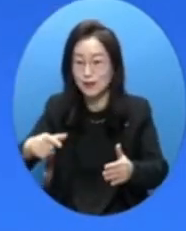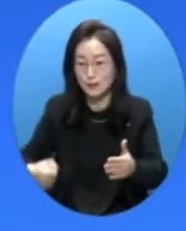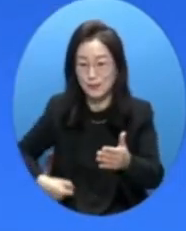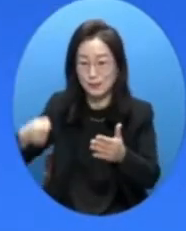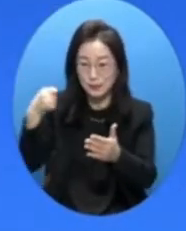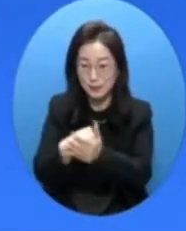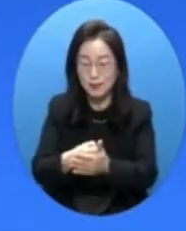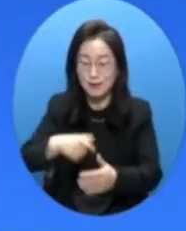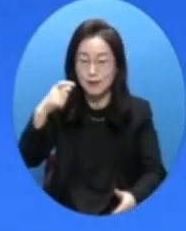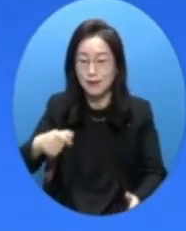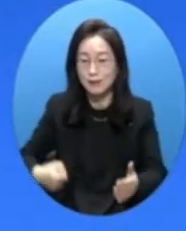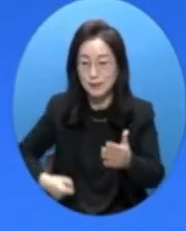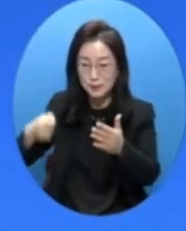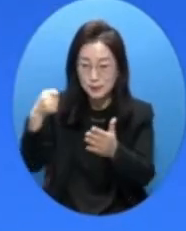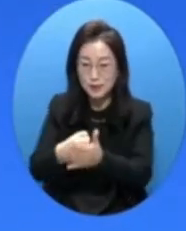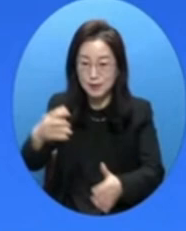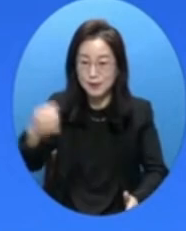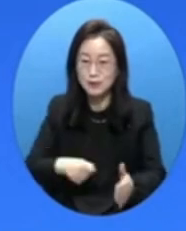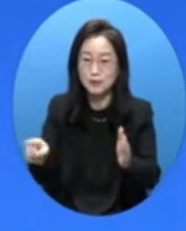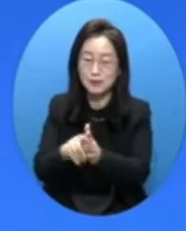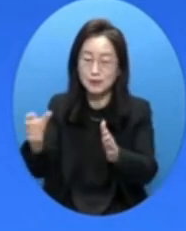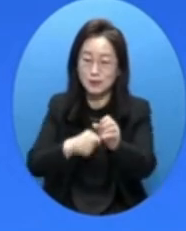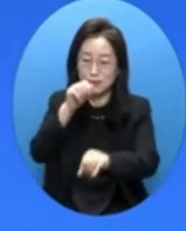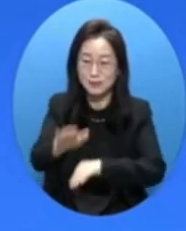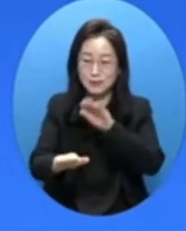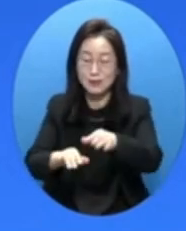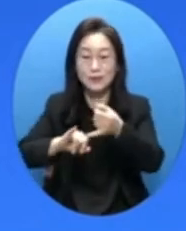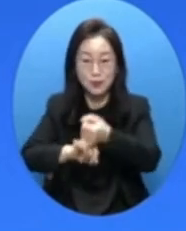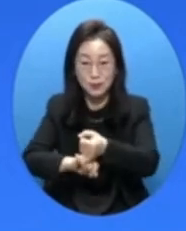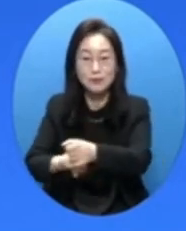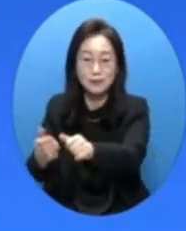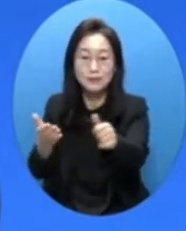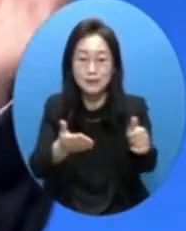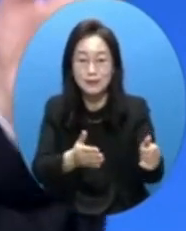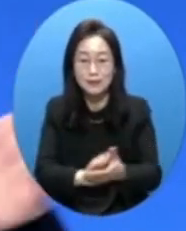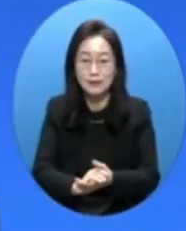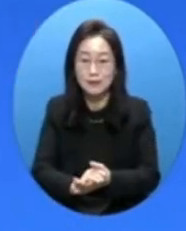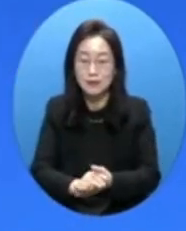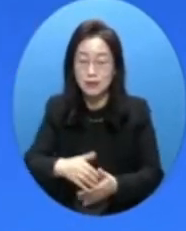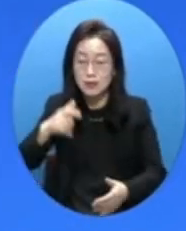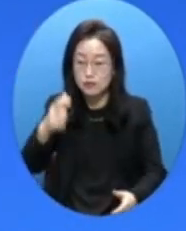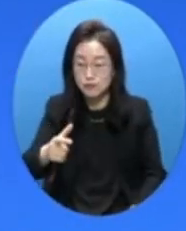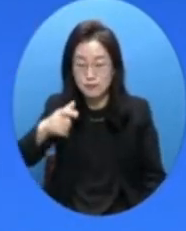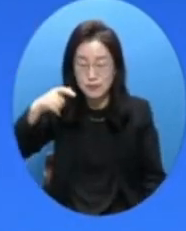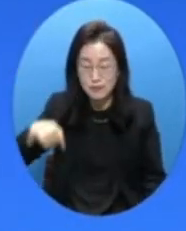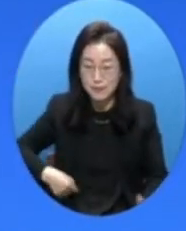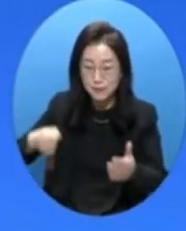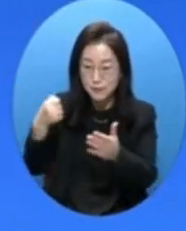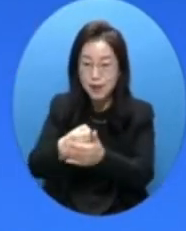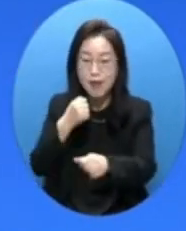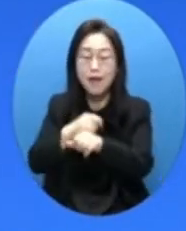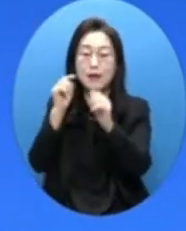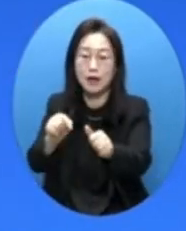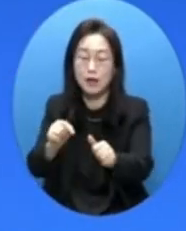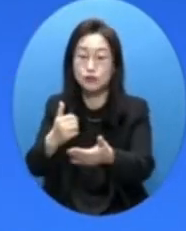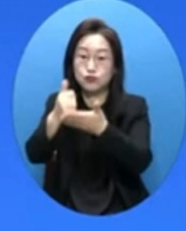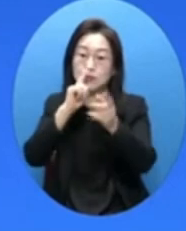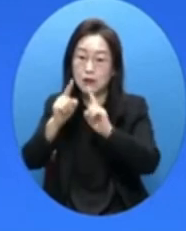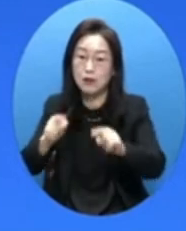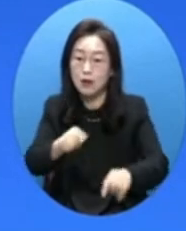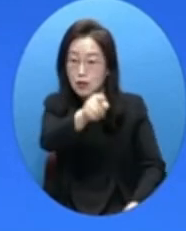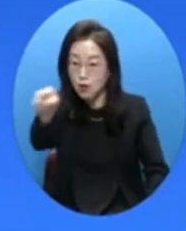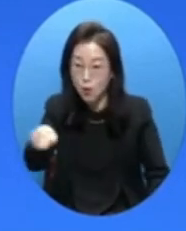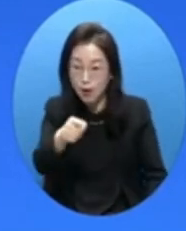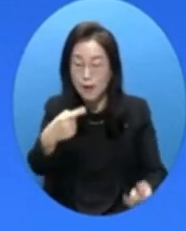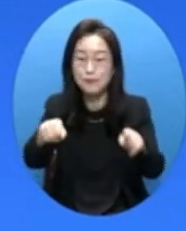담대하고 강하고 담대하게 믿음으로 전해나간 여러분 모두가 되기를 바랍니다. 주 안에서 강하고 담대하라. 주님 말씀하십니다. 내가 너와 함께 하리라.